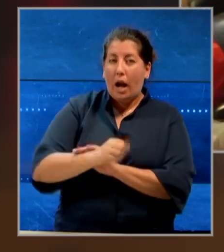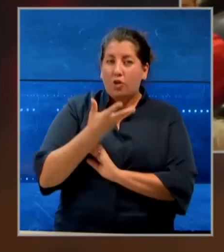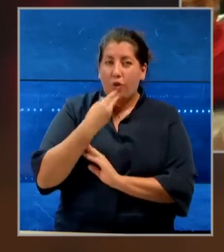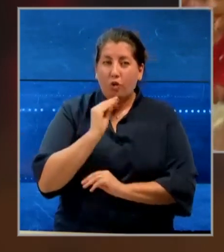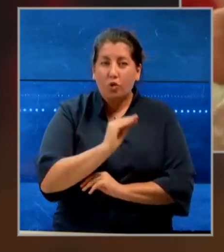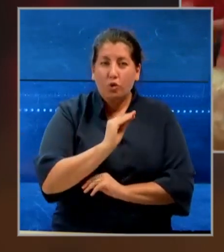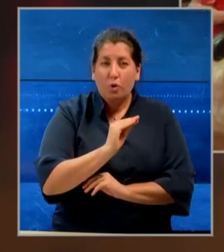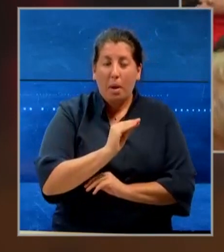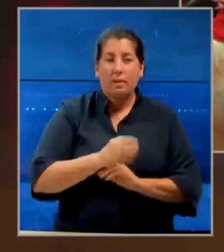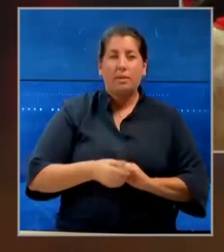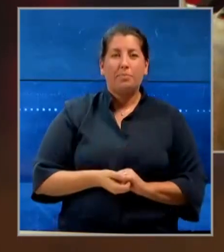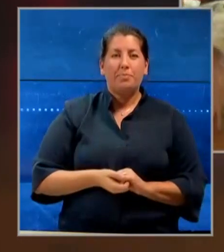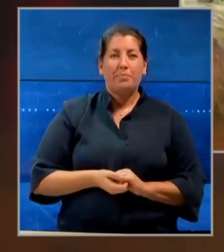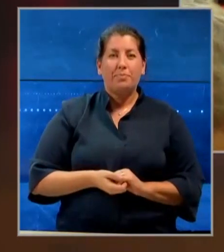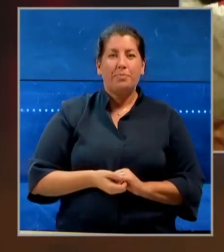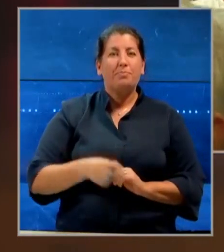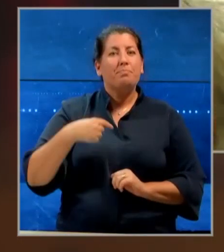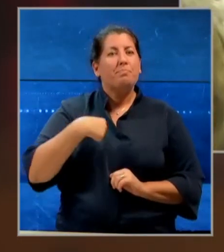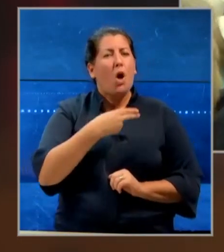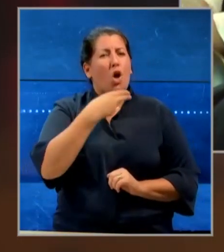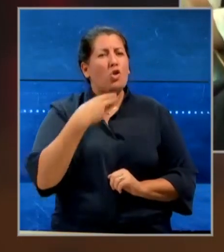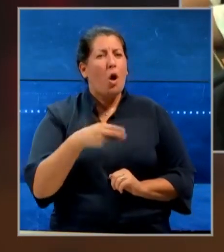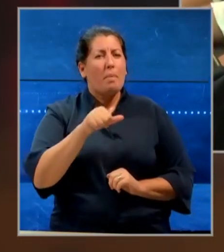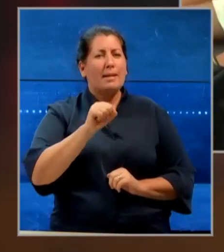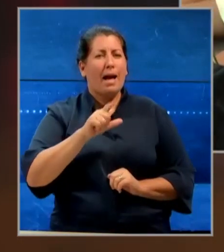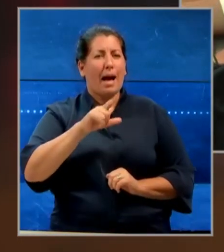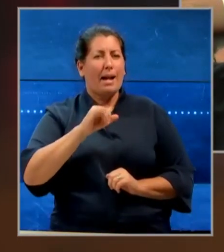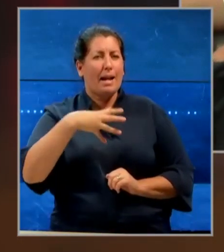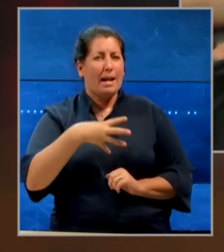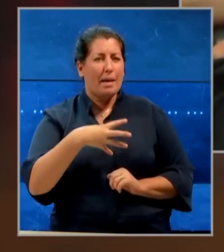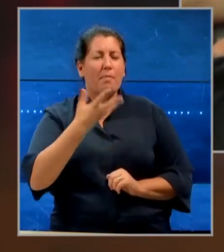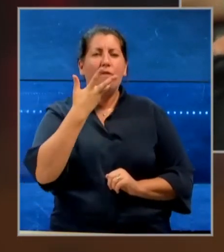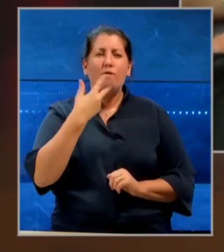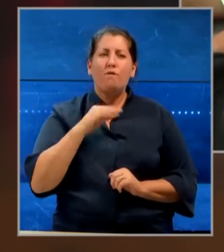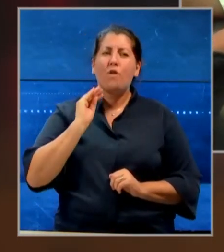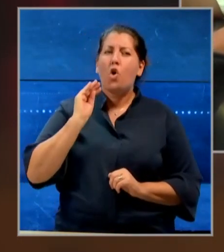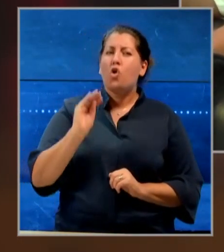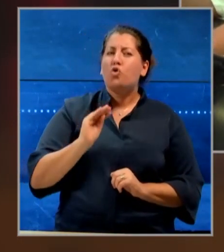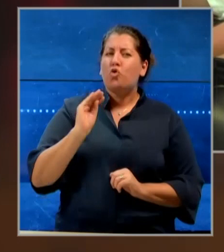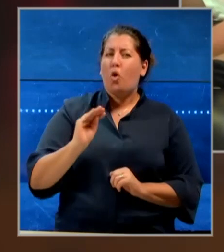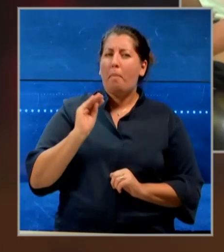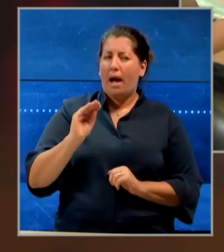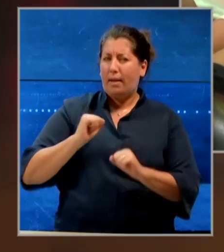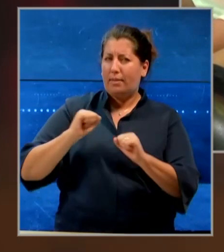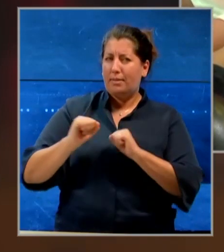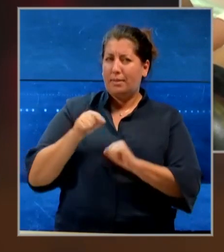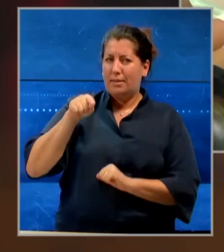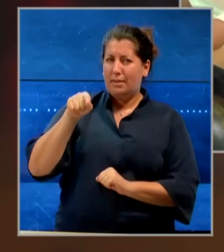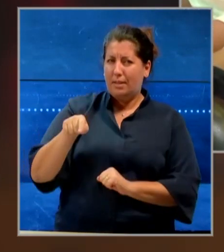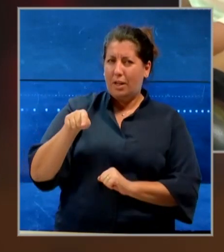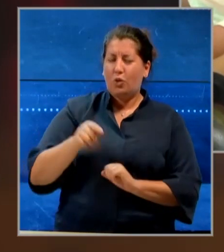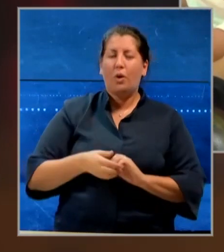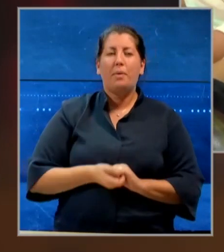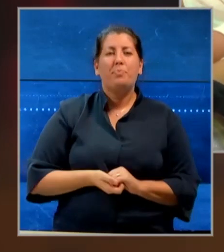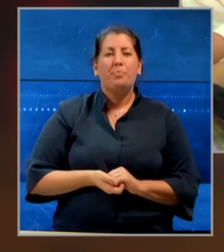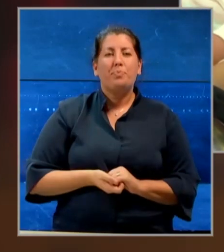chiamo Salim e voglio chiedere una domanda al direttore. Sì. Al direttore. Vai. Ma